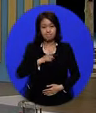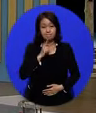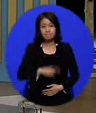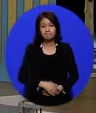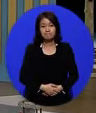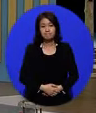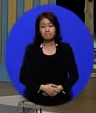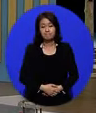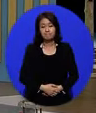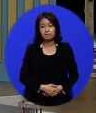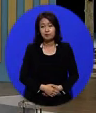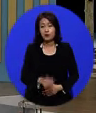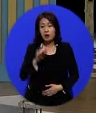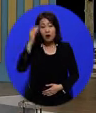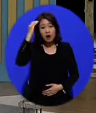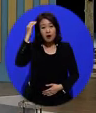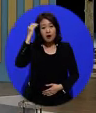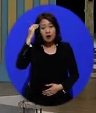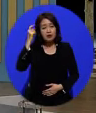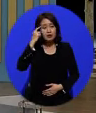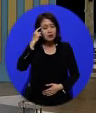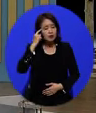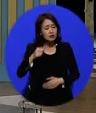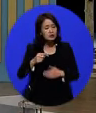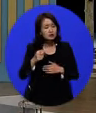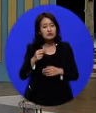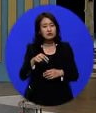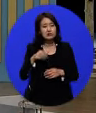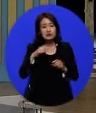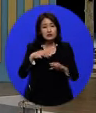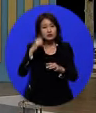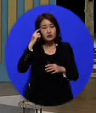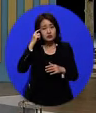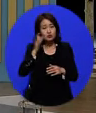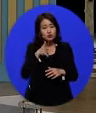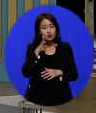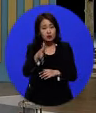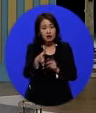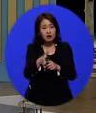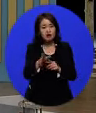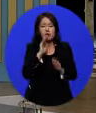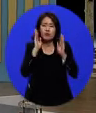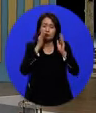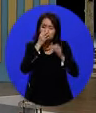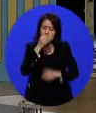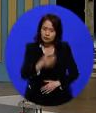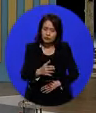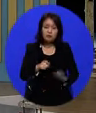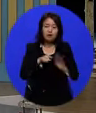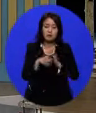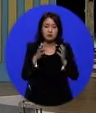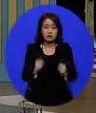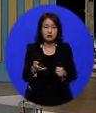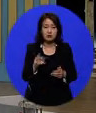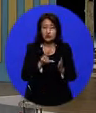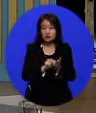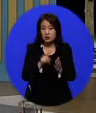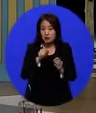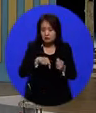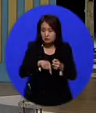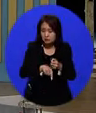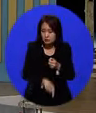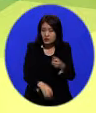자, 이게요. 우리나라에 신경정신과 애들이 참 많이 간다 그래요. 공부하니까 힘들어서. 근데 이렇게 하나의 주제 가지고